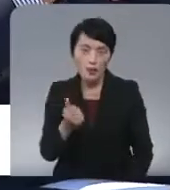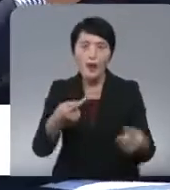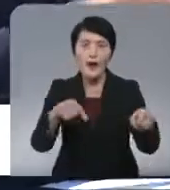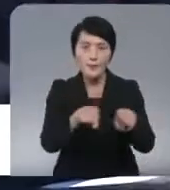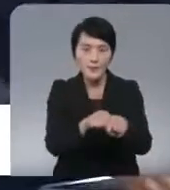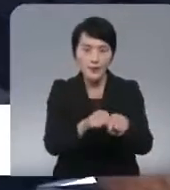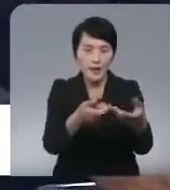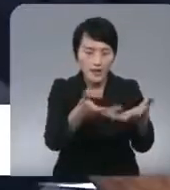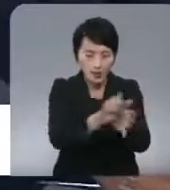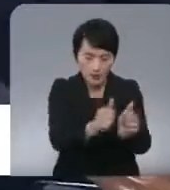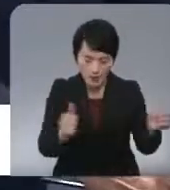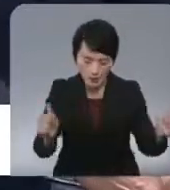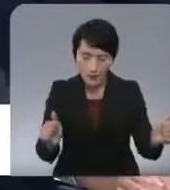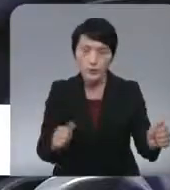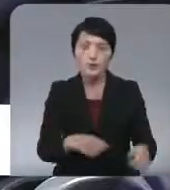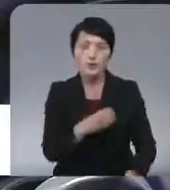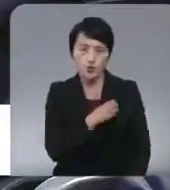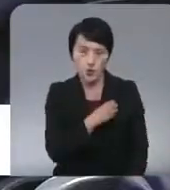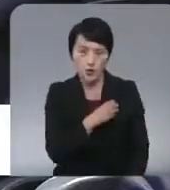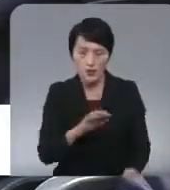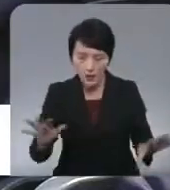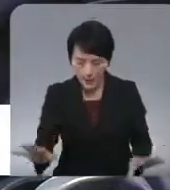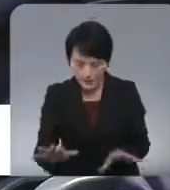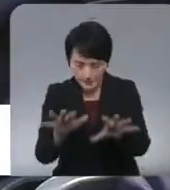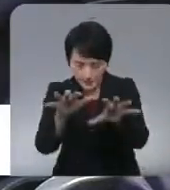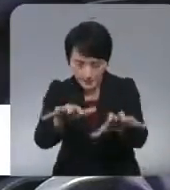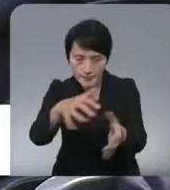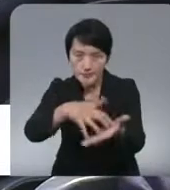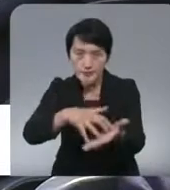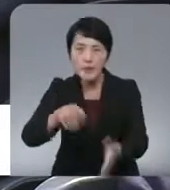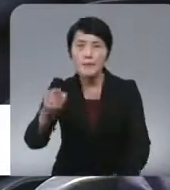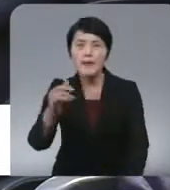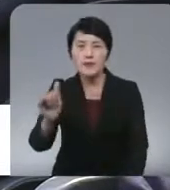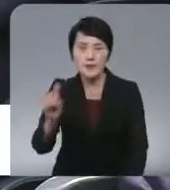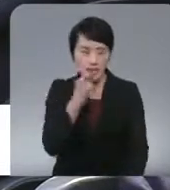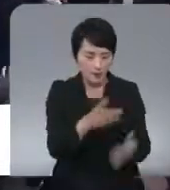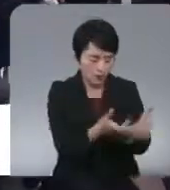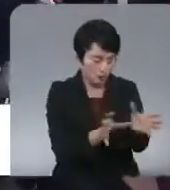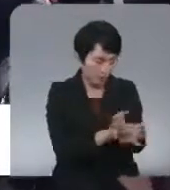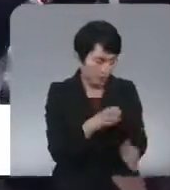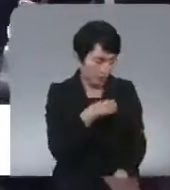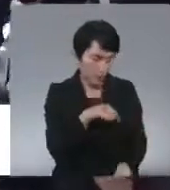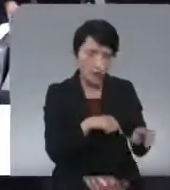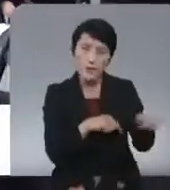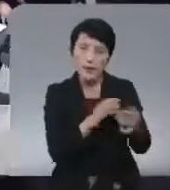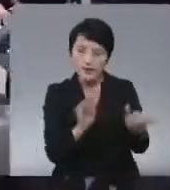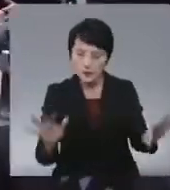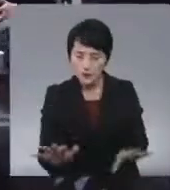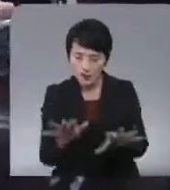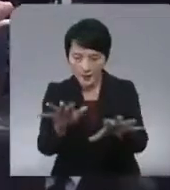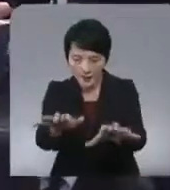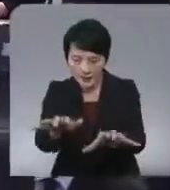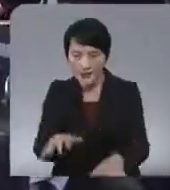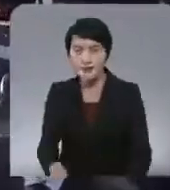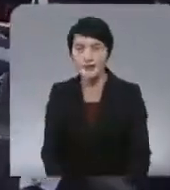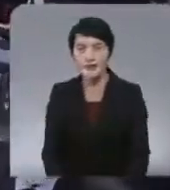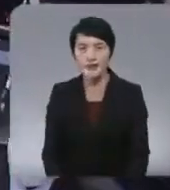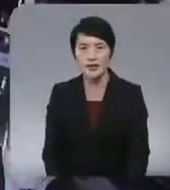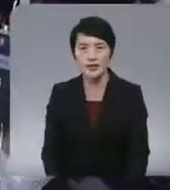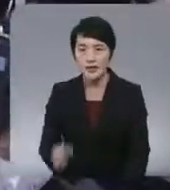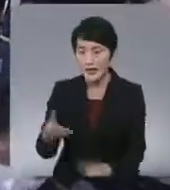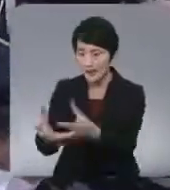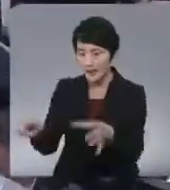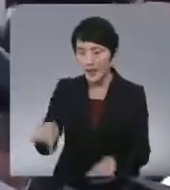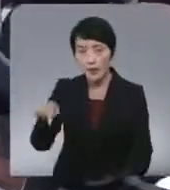の抵抗感が強いため政府行事では常に問題となりパククネ政権当時もあなたのための